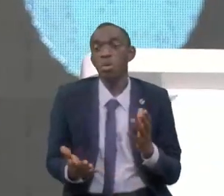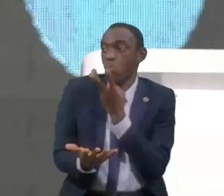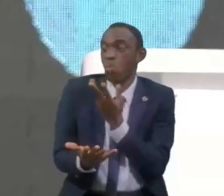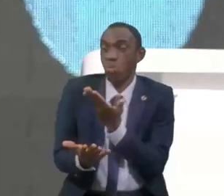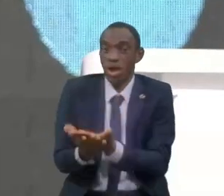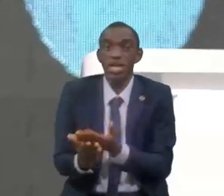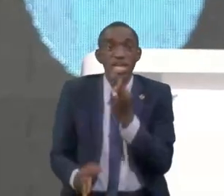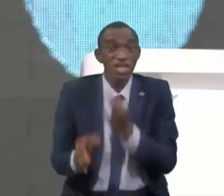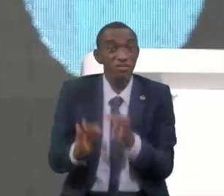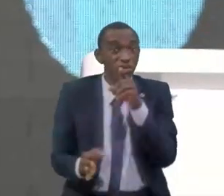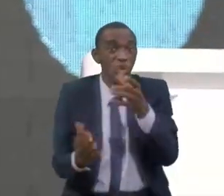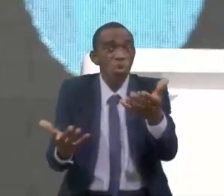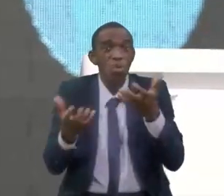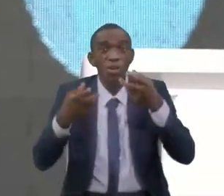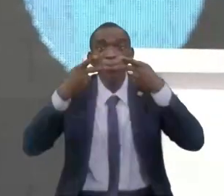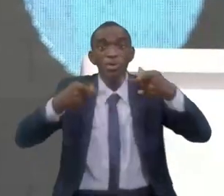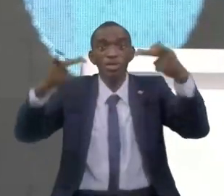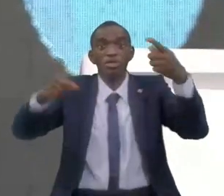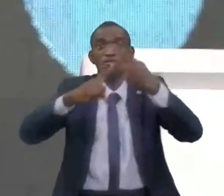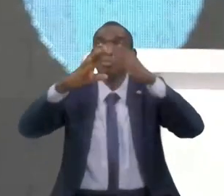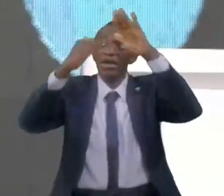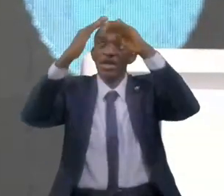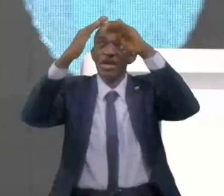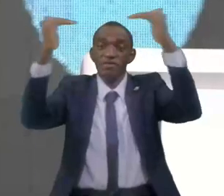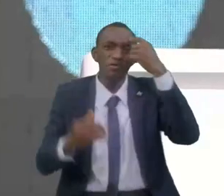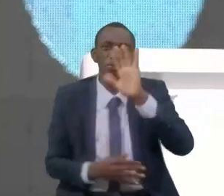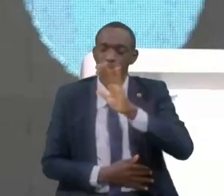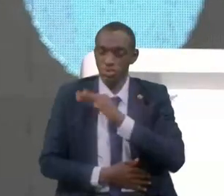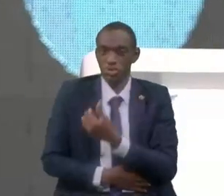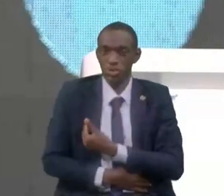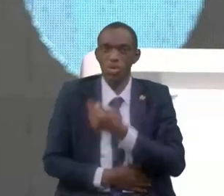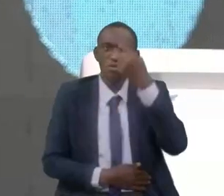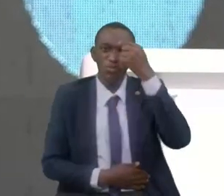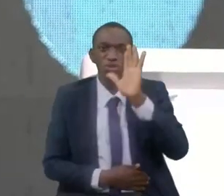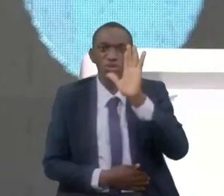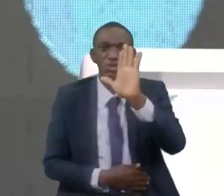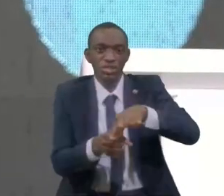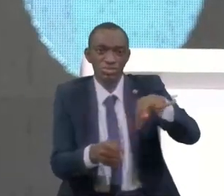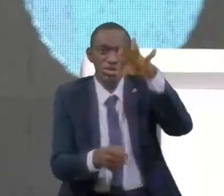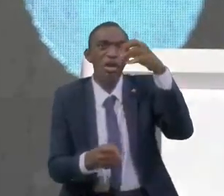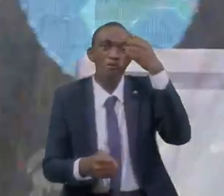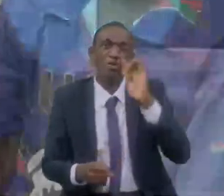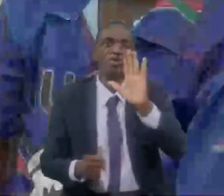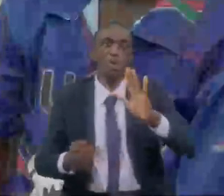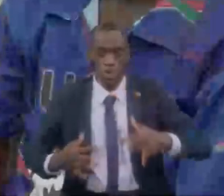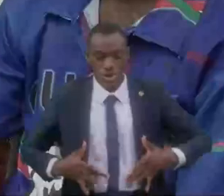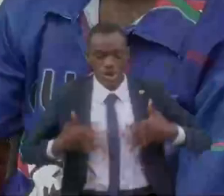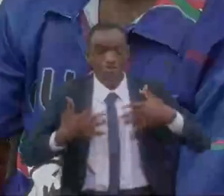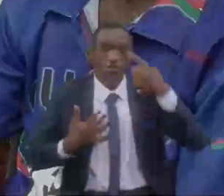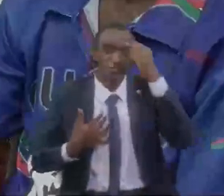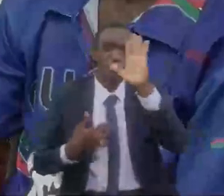la prospérité venant du ciel, pour ton âme, pour ton esprit, pour ta vie, pour ta